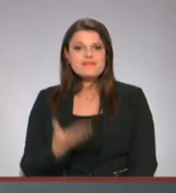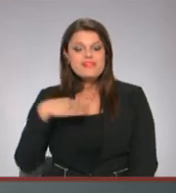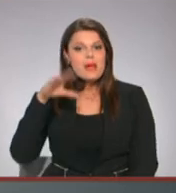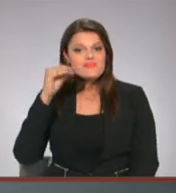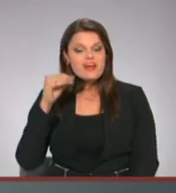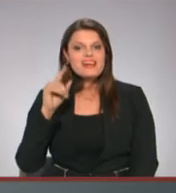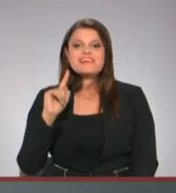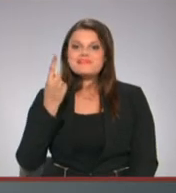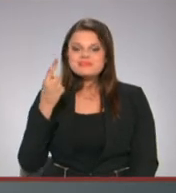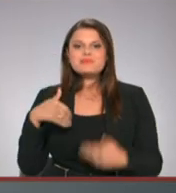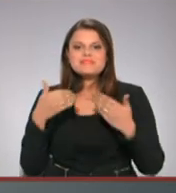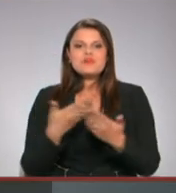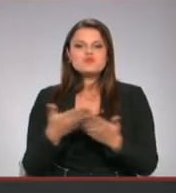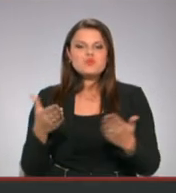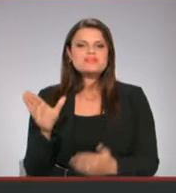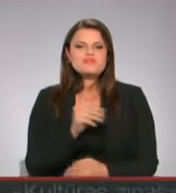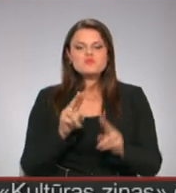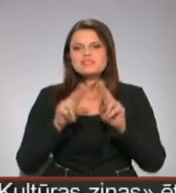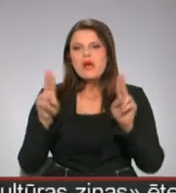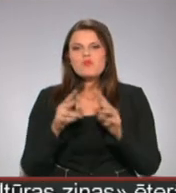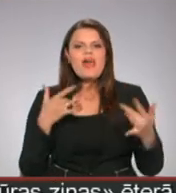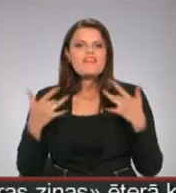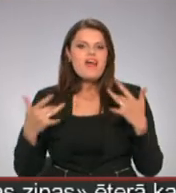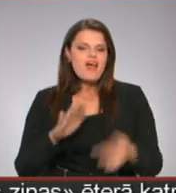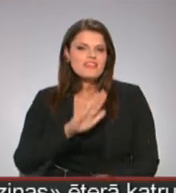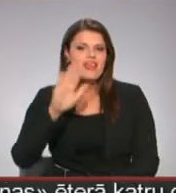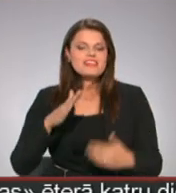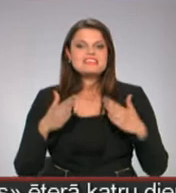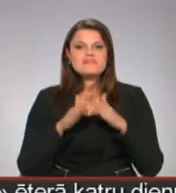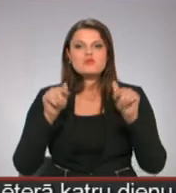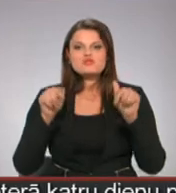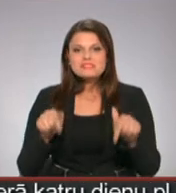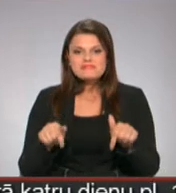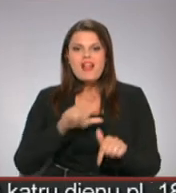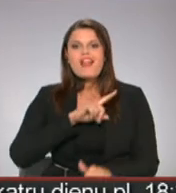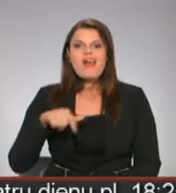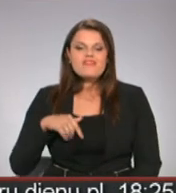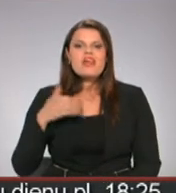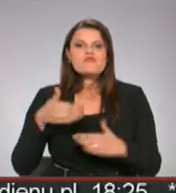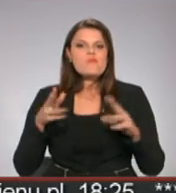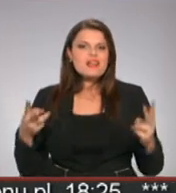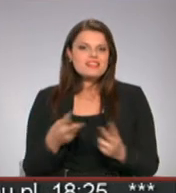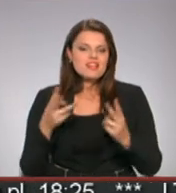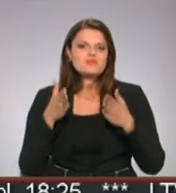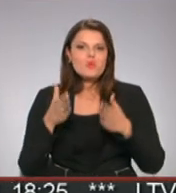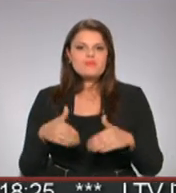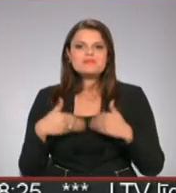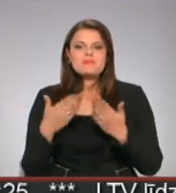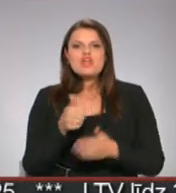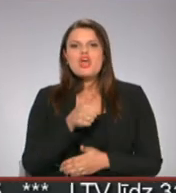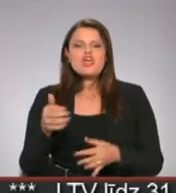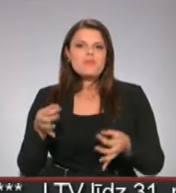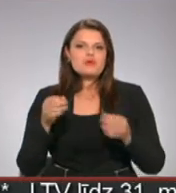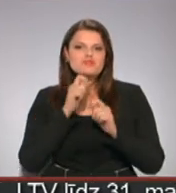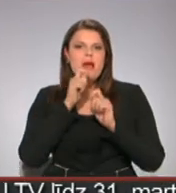Labvakar! Vispirms sveicu jūs visus starptautiskajā teātradienā. Svinot šo svētkus, Latvijā jau par tradīciju kļuvis pasniegt